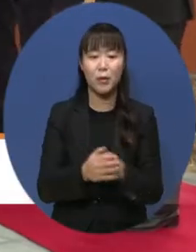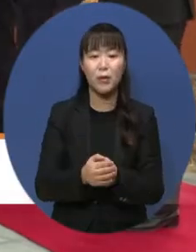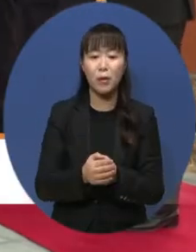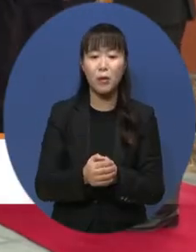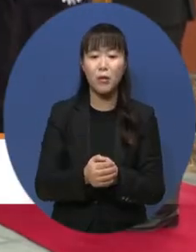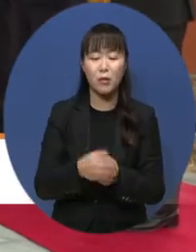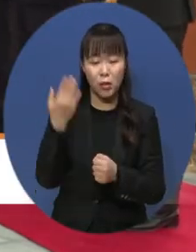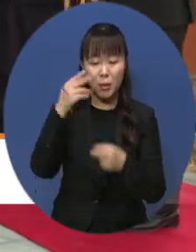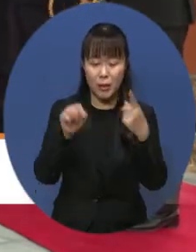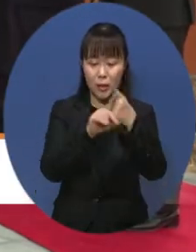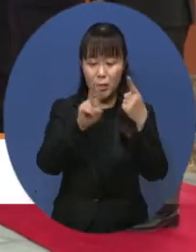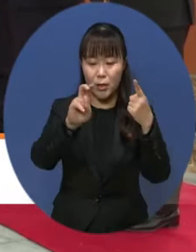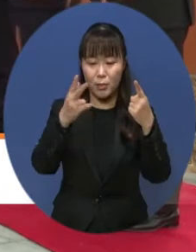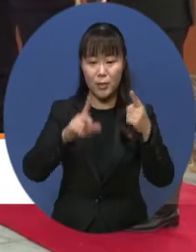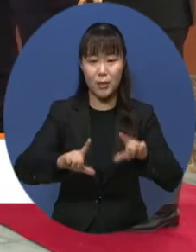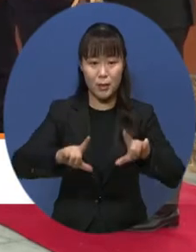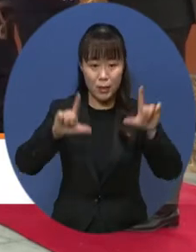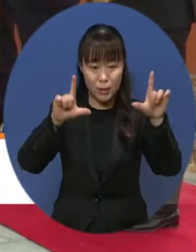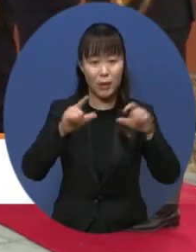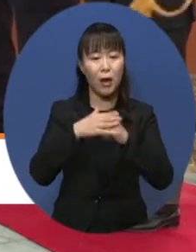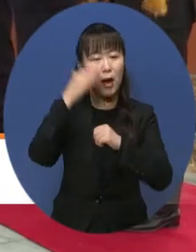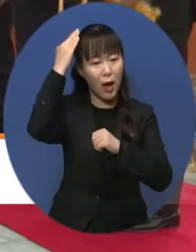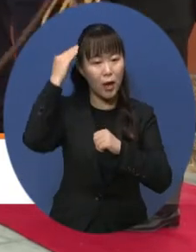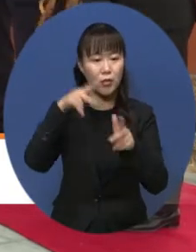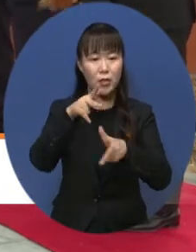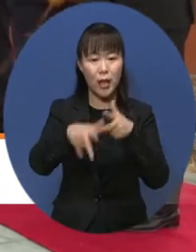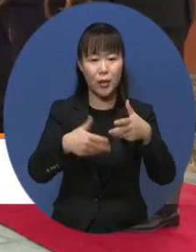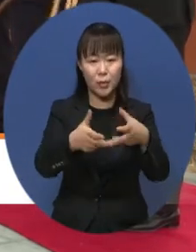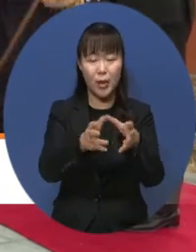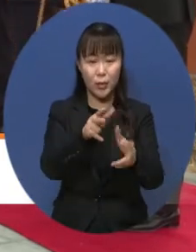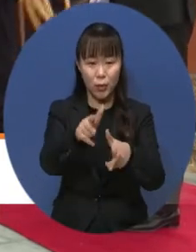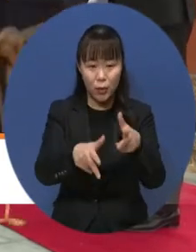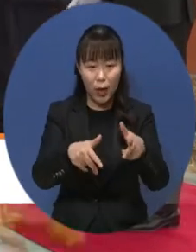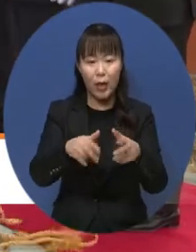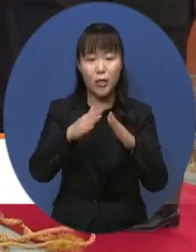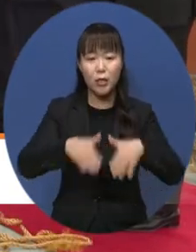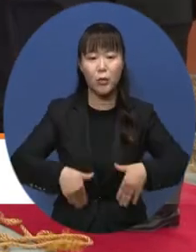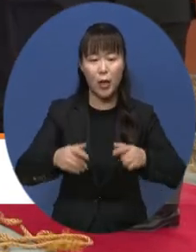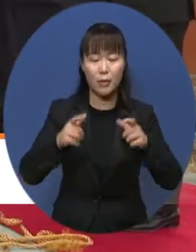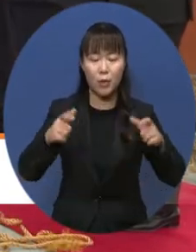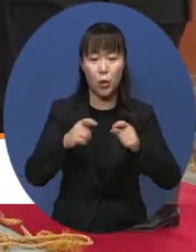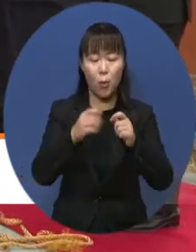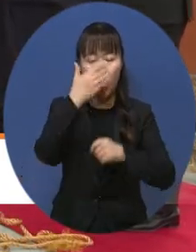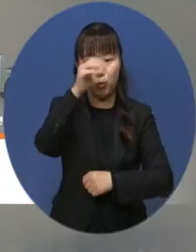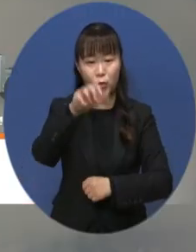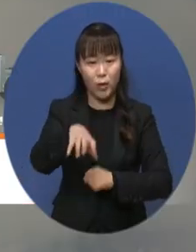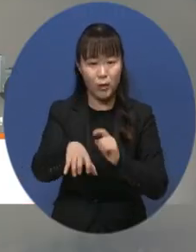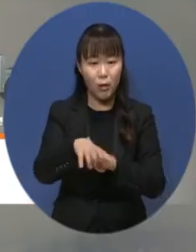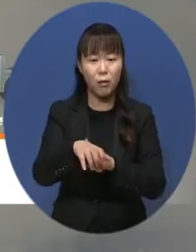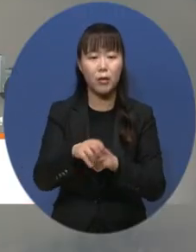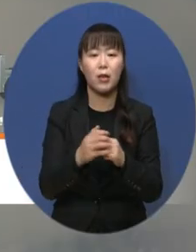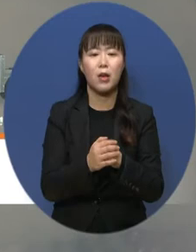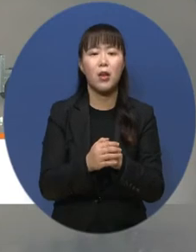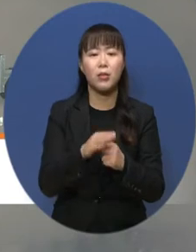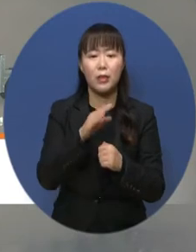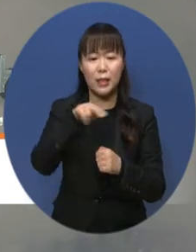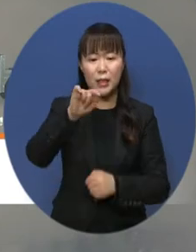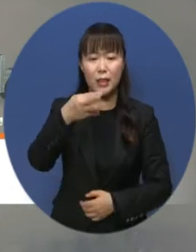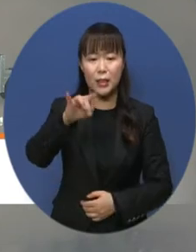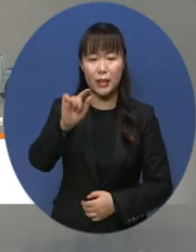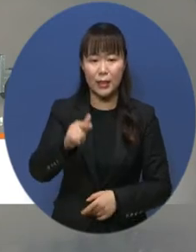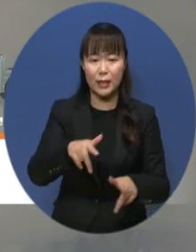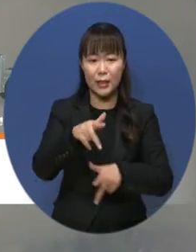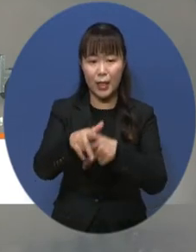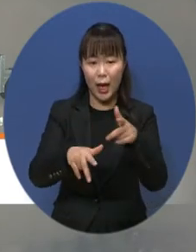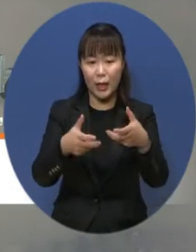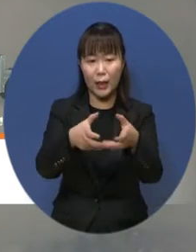한국산업단지공단이 지난달 27일 한국산업단지공단 전남지역본부에서 전남 여수 스마트 그린산단